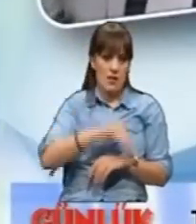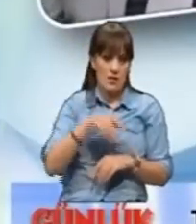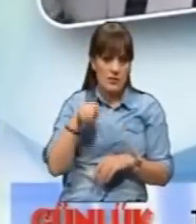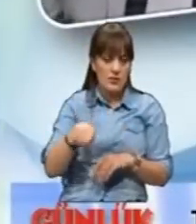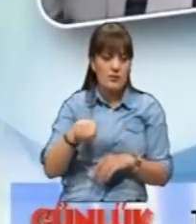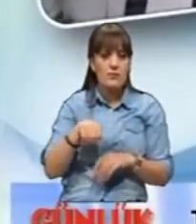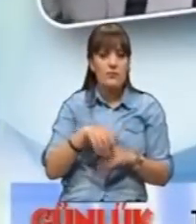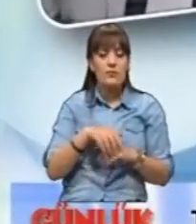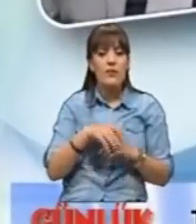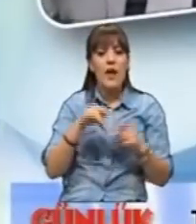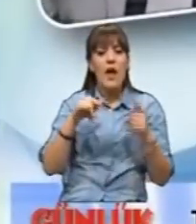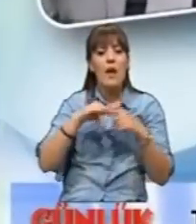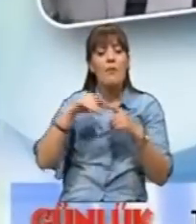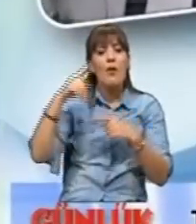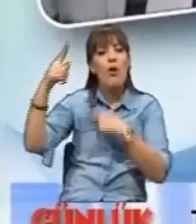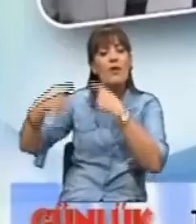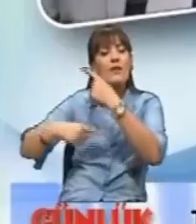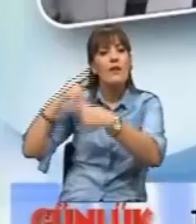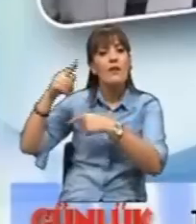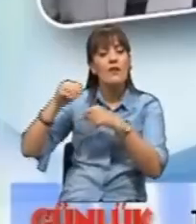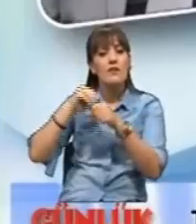Hı hı hı. Hemodiyaliz